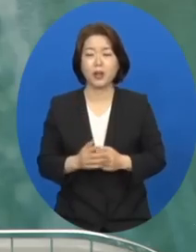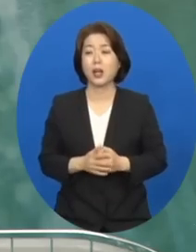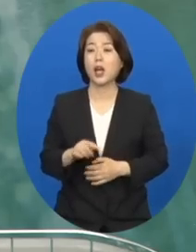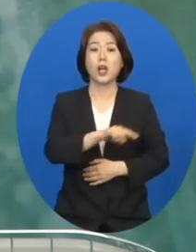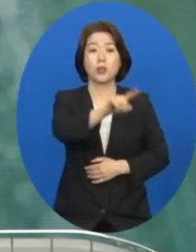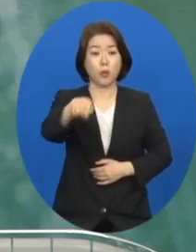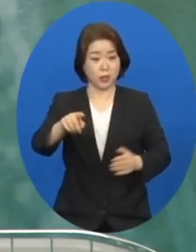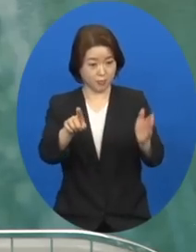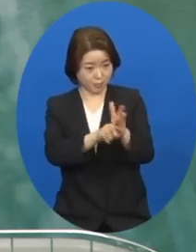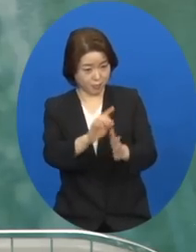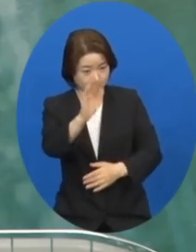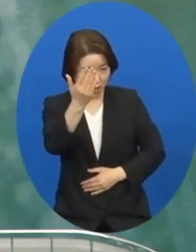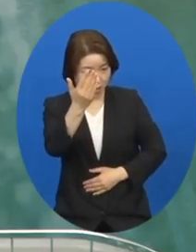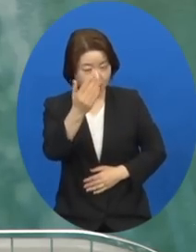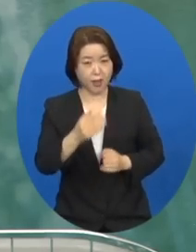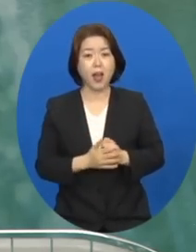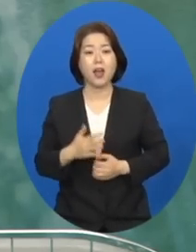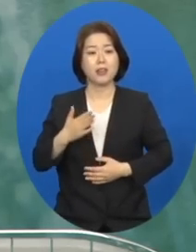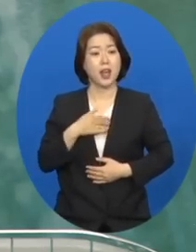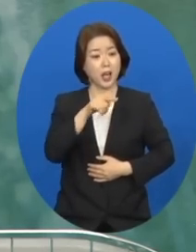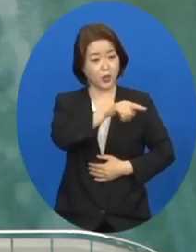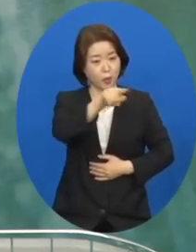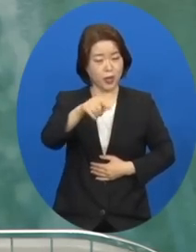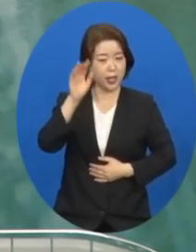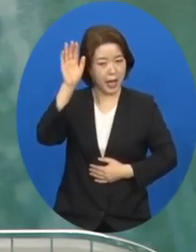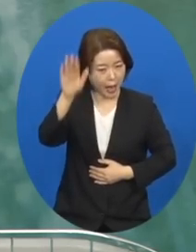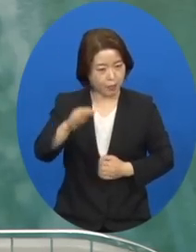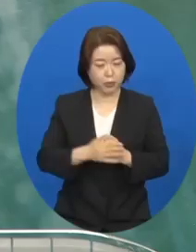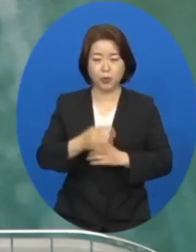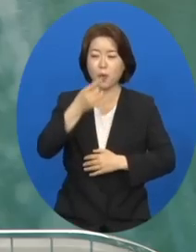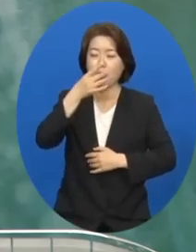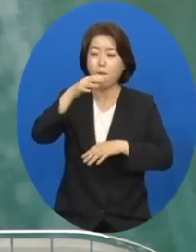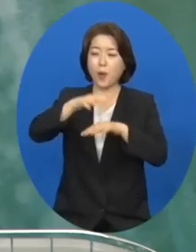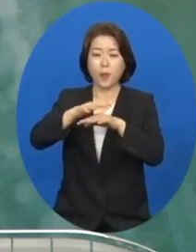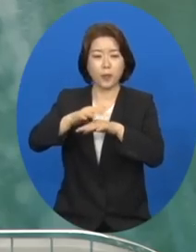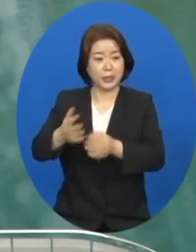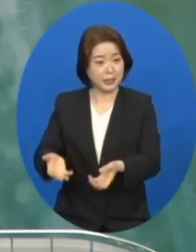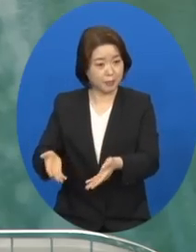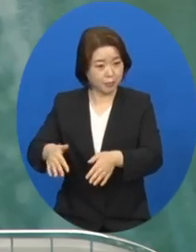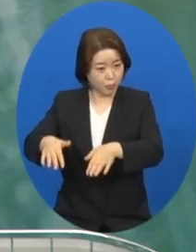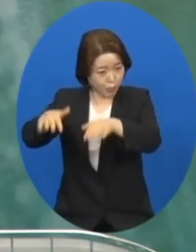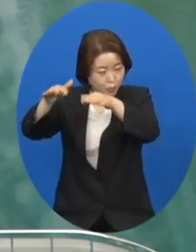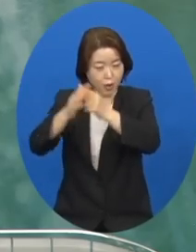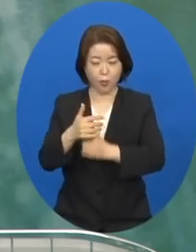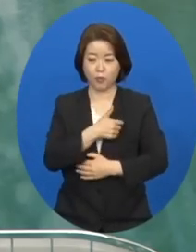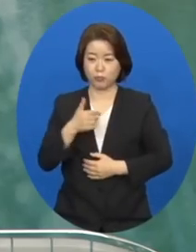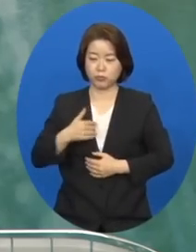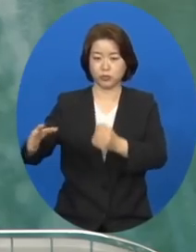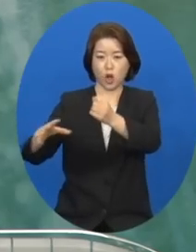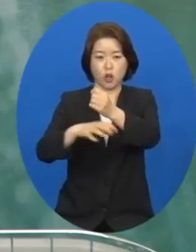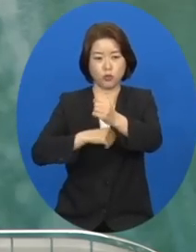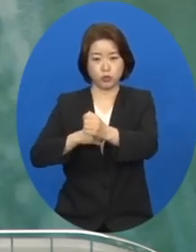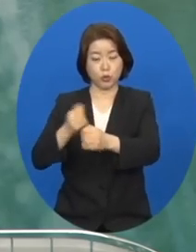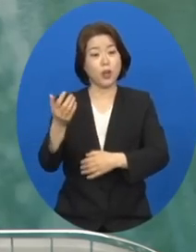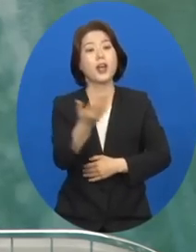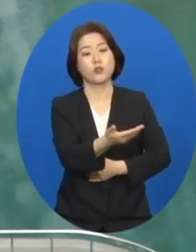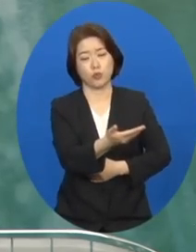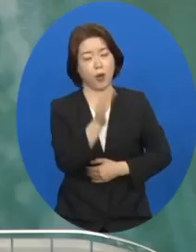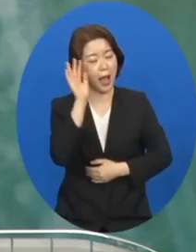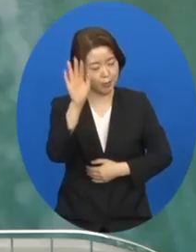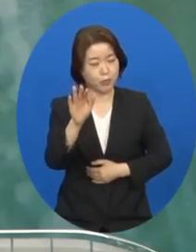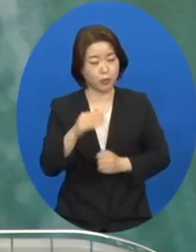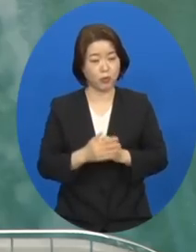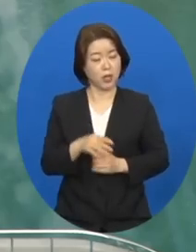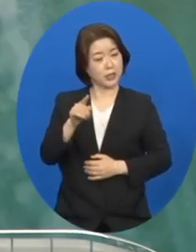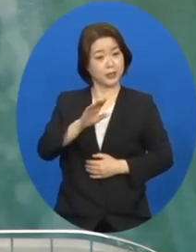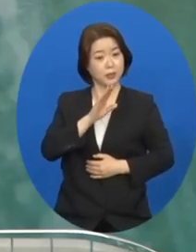믿느냐 내가 너희에게 앞으로 곡식을 자라게 할 것이고 풍성한 수확을 거두기 할텐데 너희가 정말 그